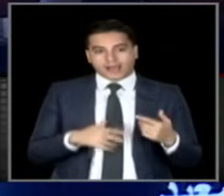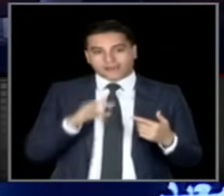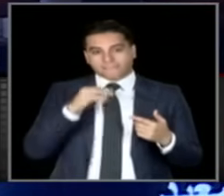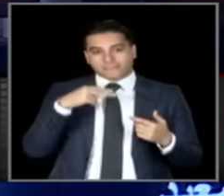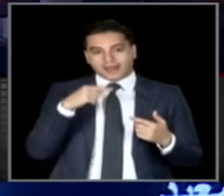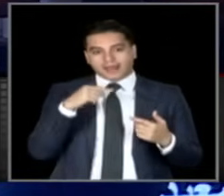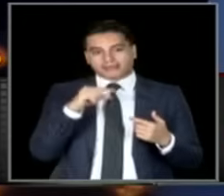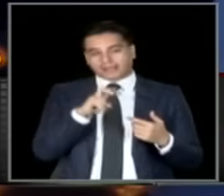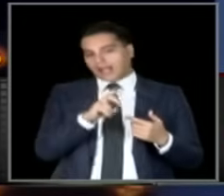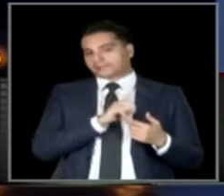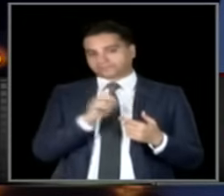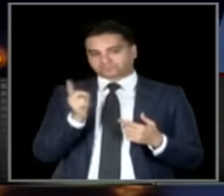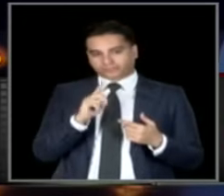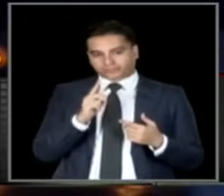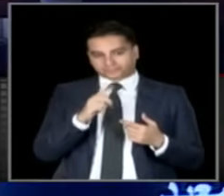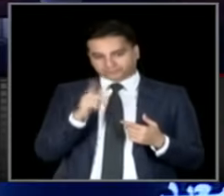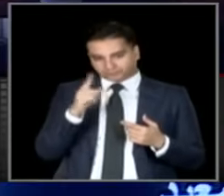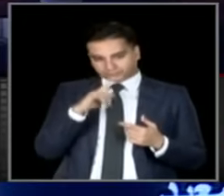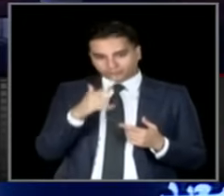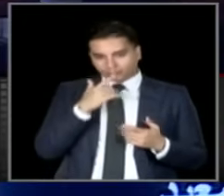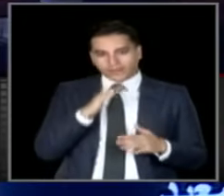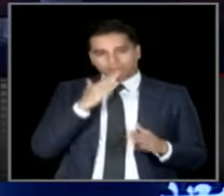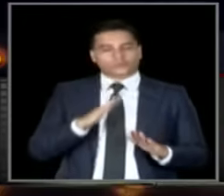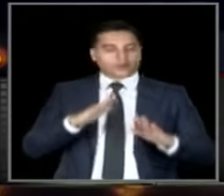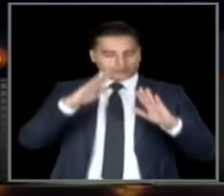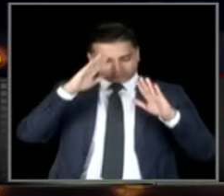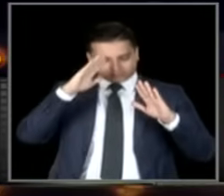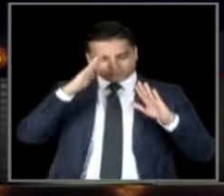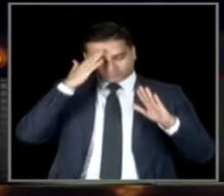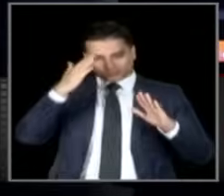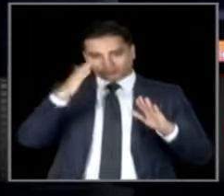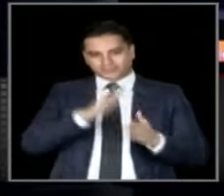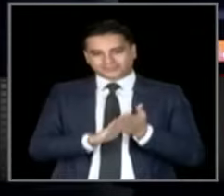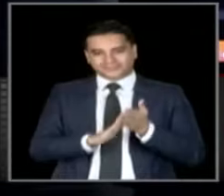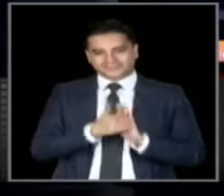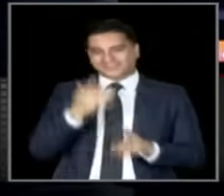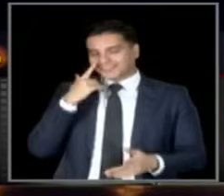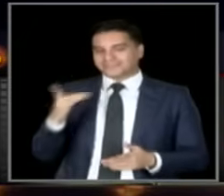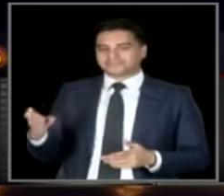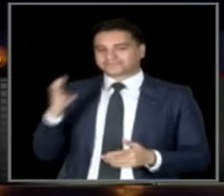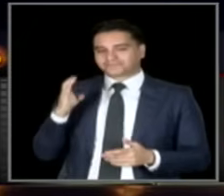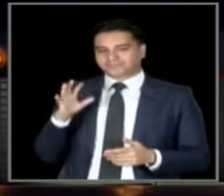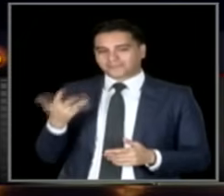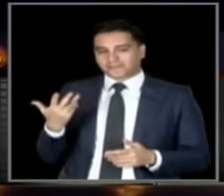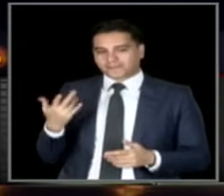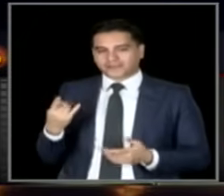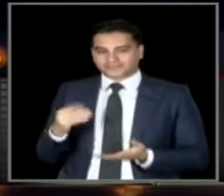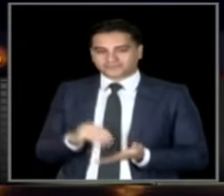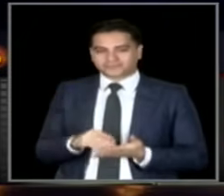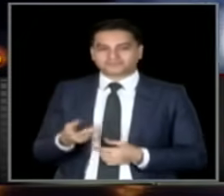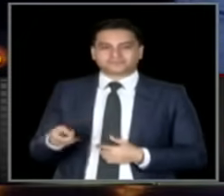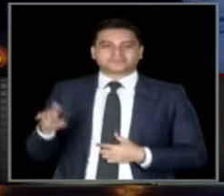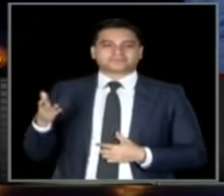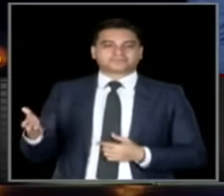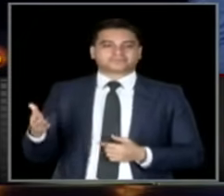شكراً. شكراً ندى. الحمد لله يا رب. شكراً. الحمد لله يا رب. جات لكم العشر نقاط. الحمد لله. حالاً